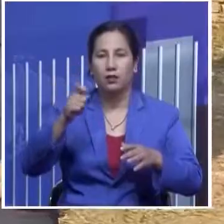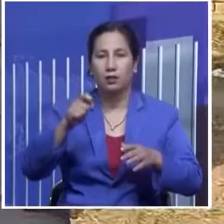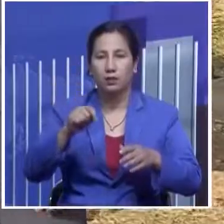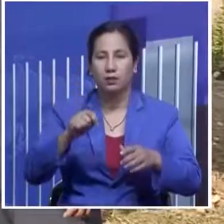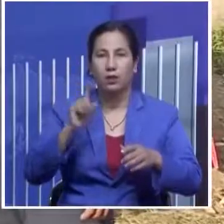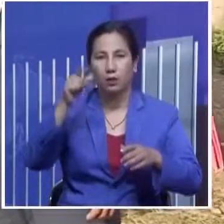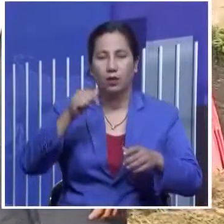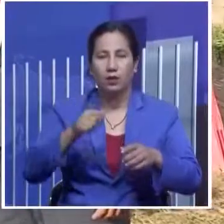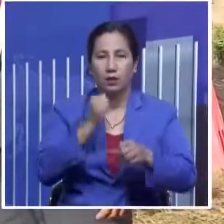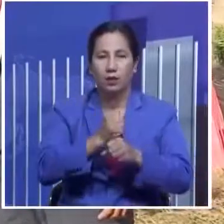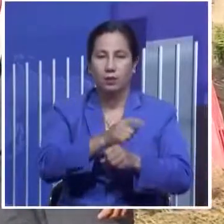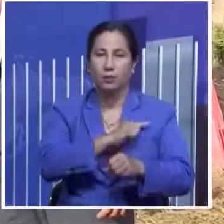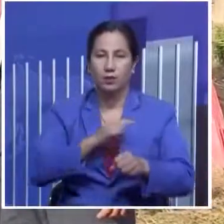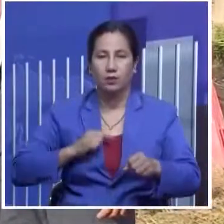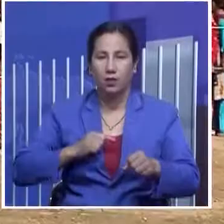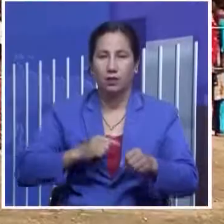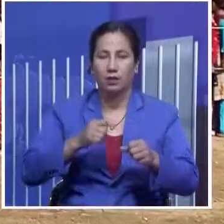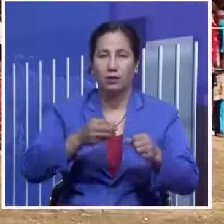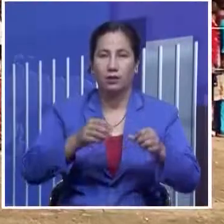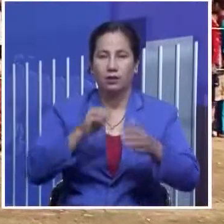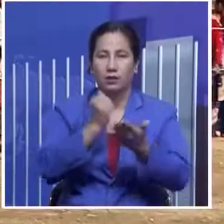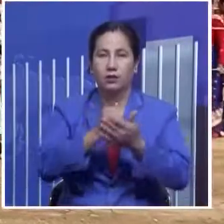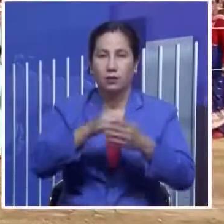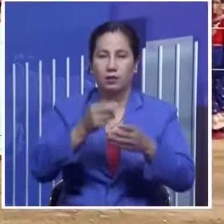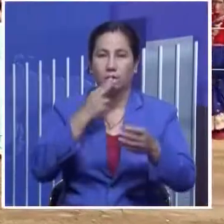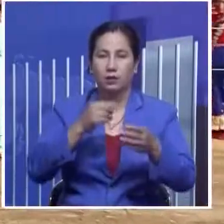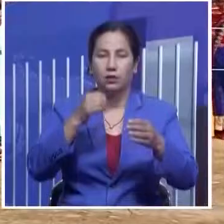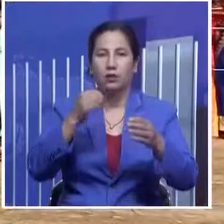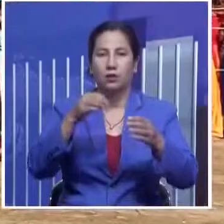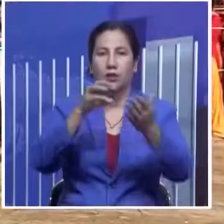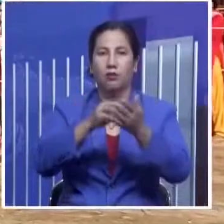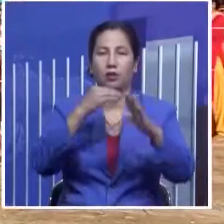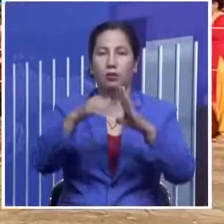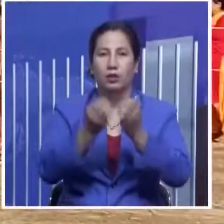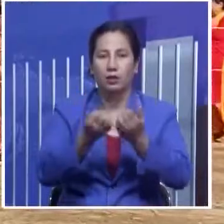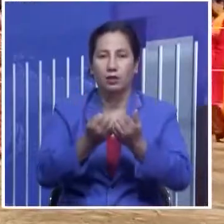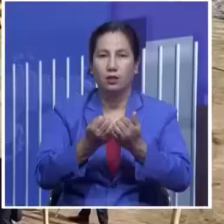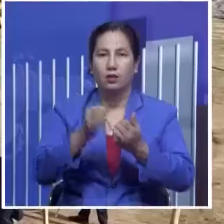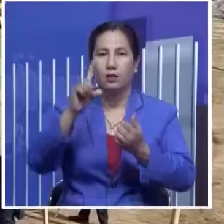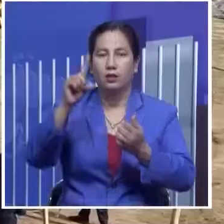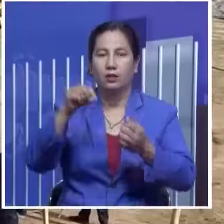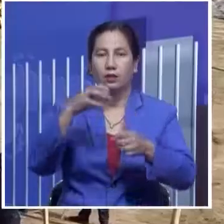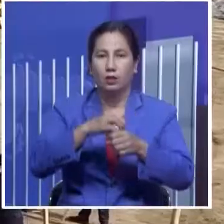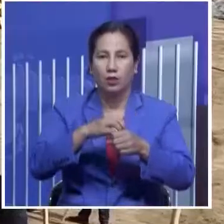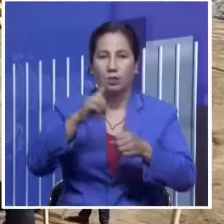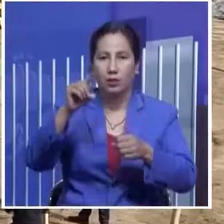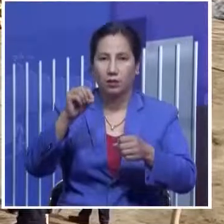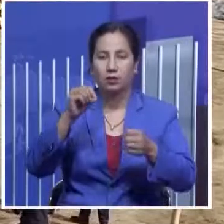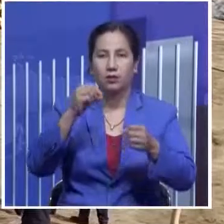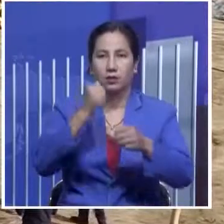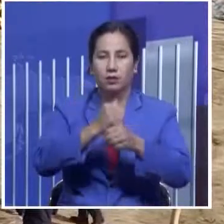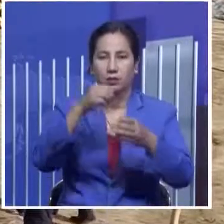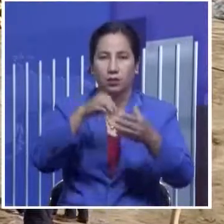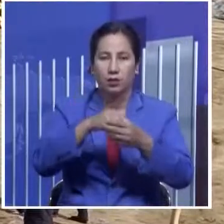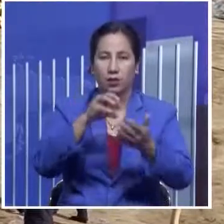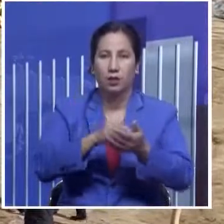मतदानमा खटिने कर्मचारी मतपत्रसहित मतदान केन्द्रमा पुगिसकेका छन्। बुढीगङ्गा नगरपालिकाका 10 वडा जिल्लामा 10 मतदान स्थल र